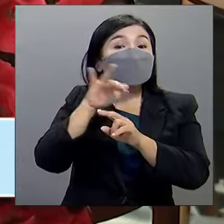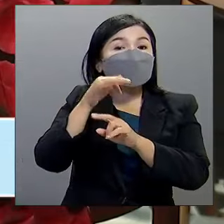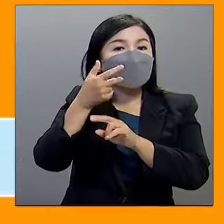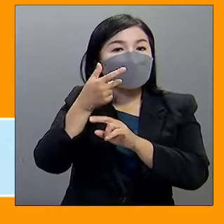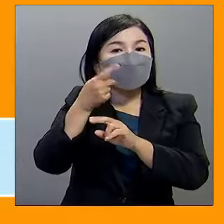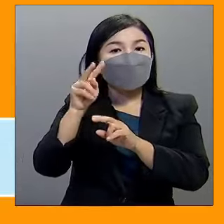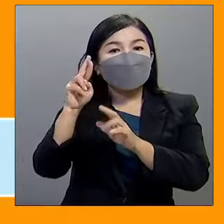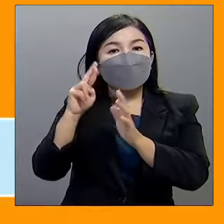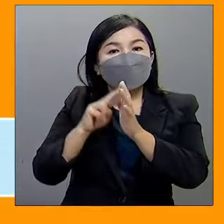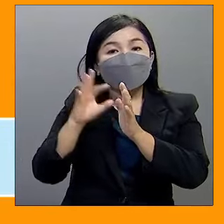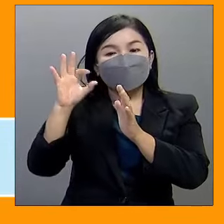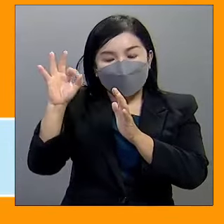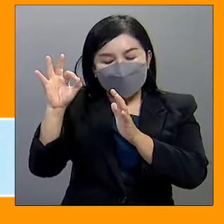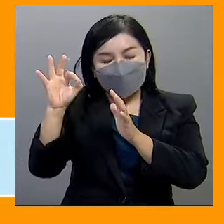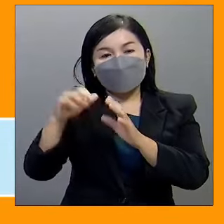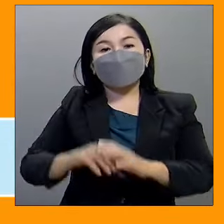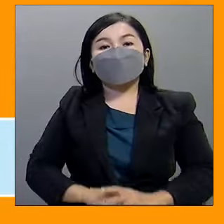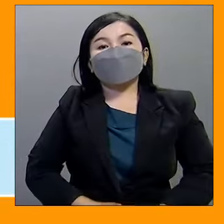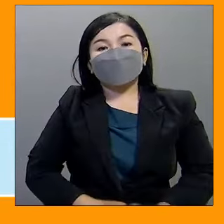นี้ค่ะ